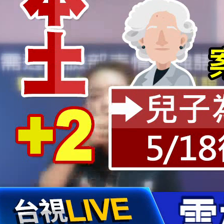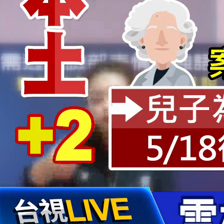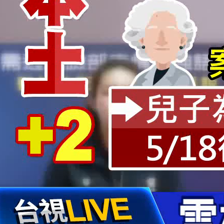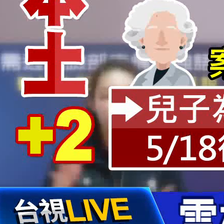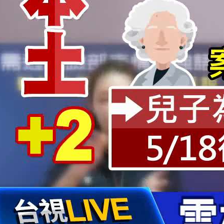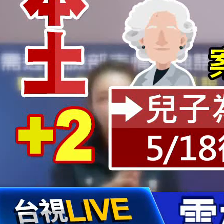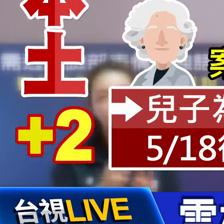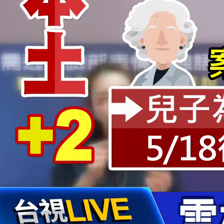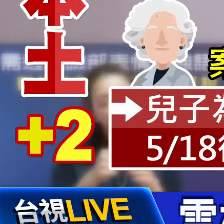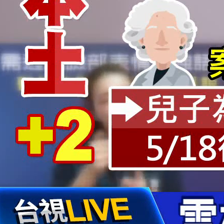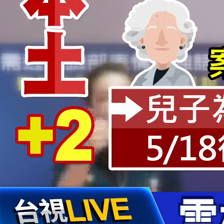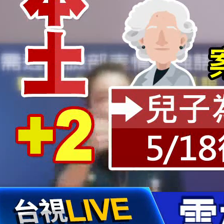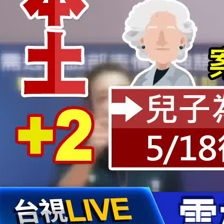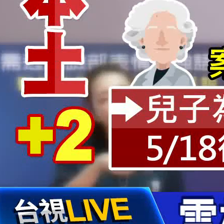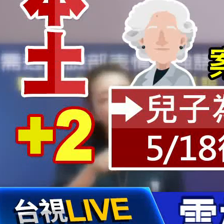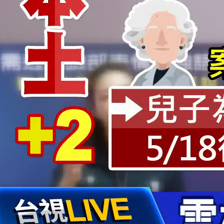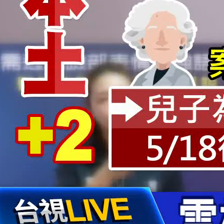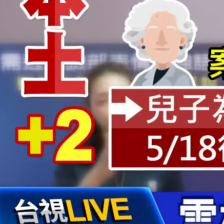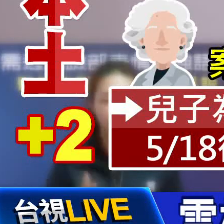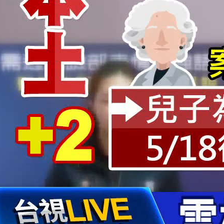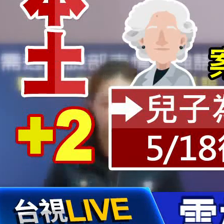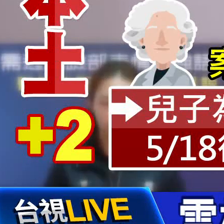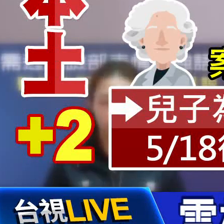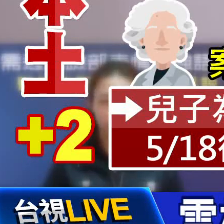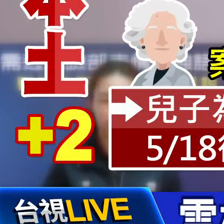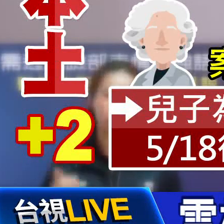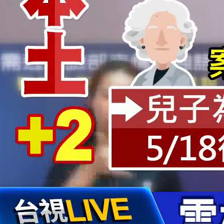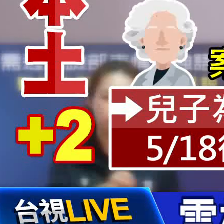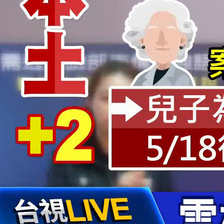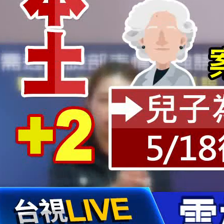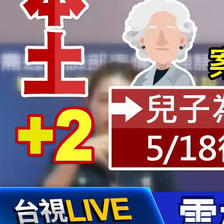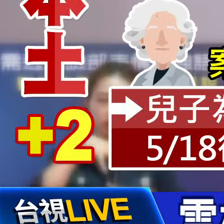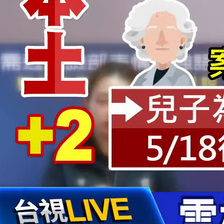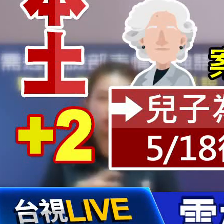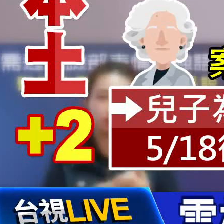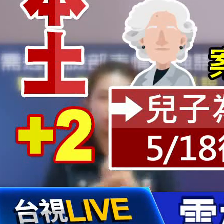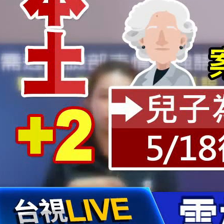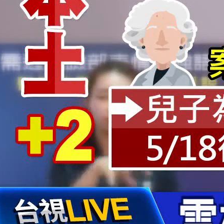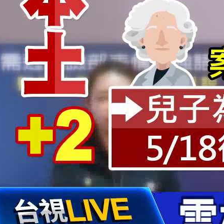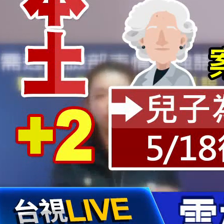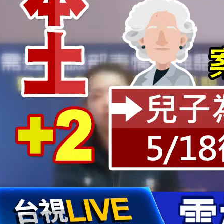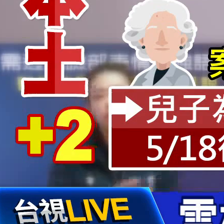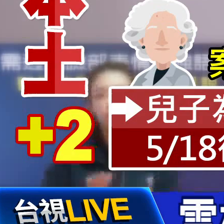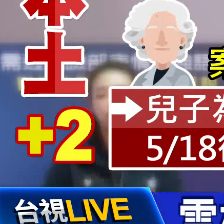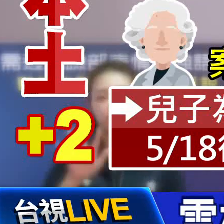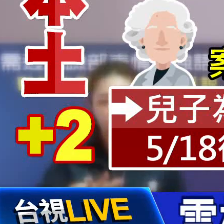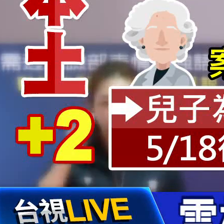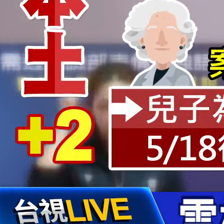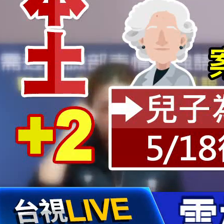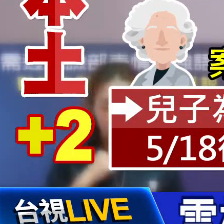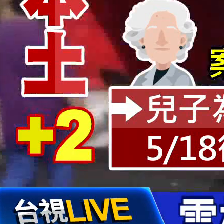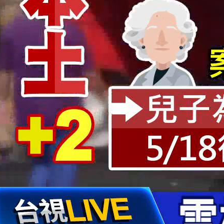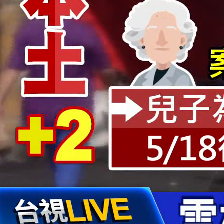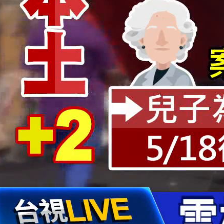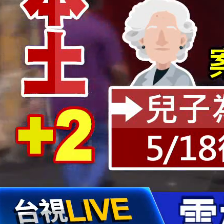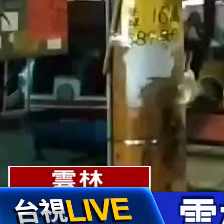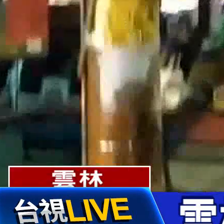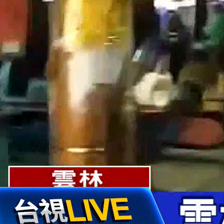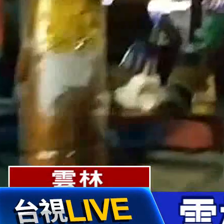天六房妈照常举行了过炉移驾仪式，出现了不少人潮，县府也将开罚6万元罚